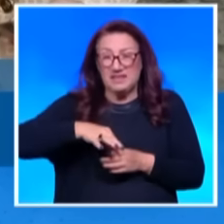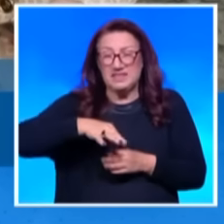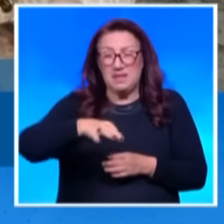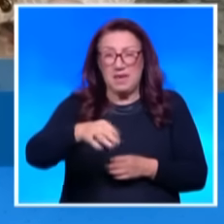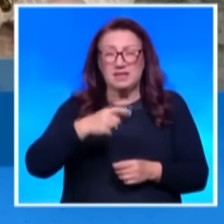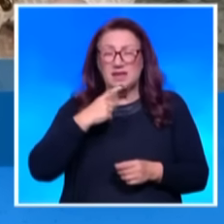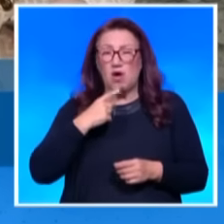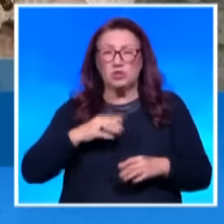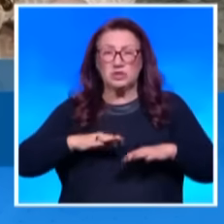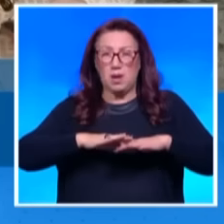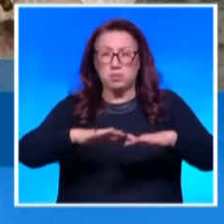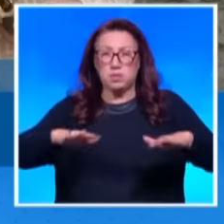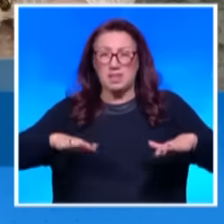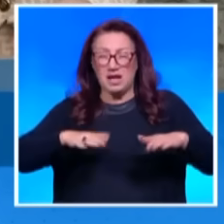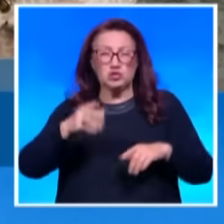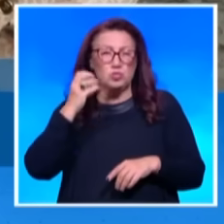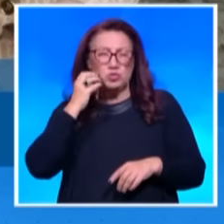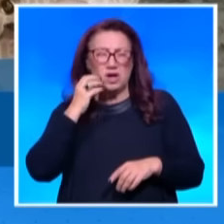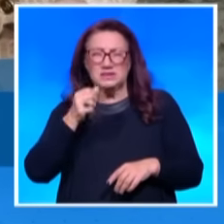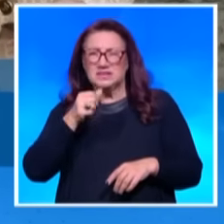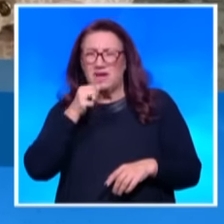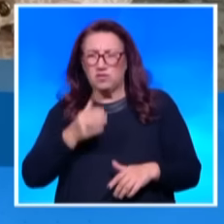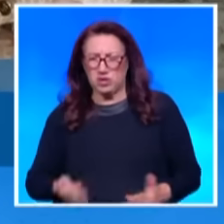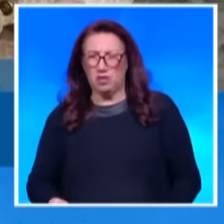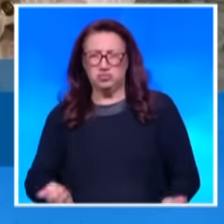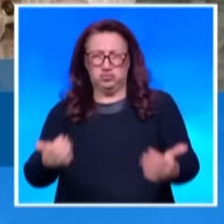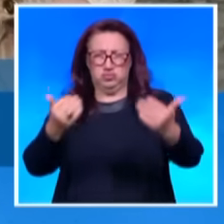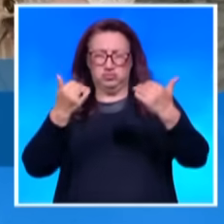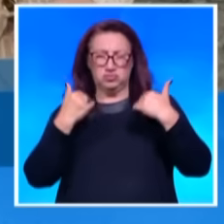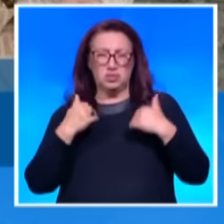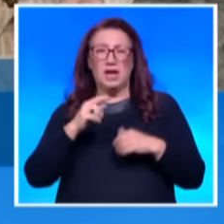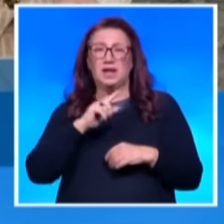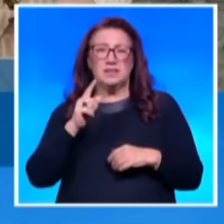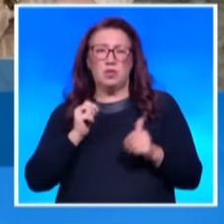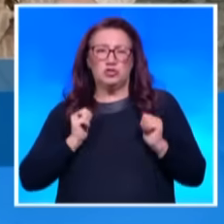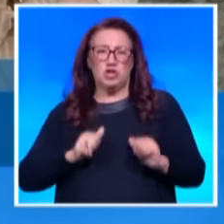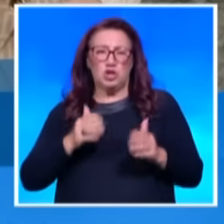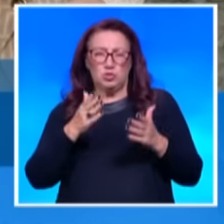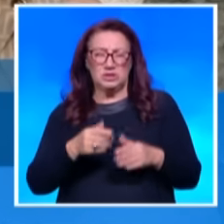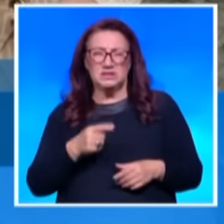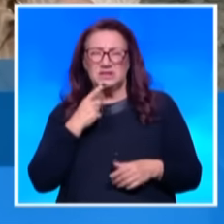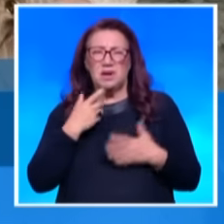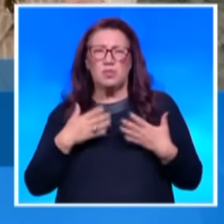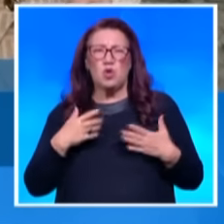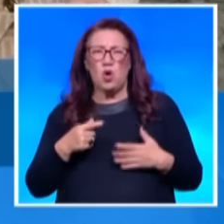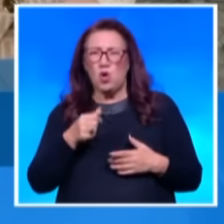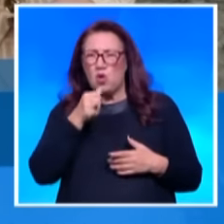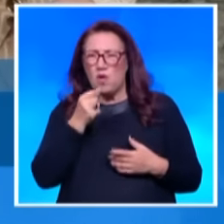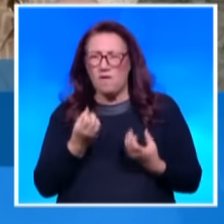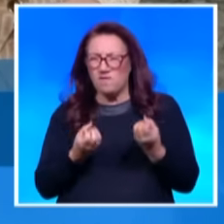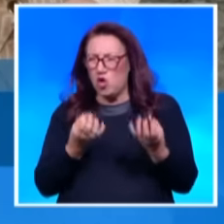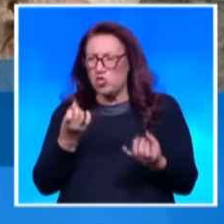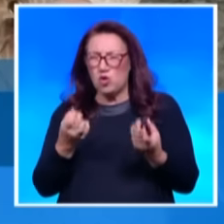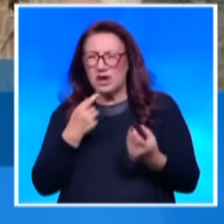на северния плаж е залята от вълните и на практика е неизползваема от туристите. Тонове водорасли изплуваха на брега и